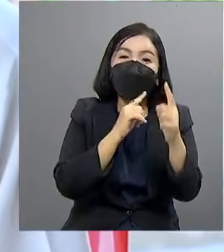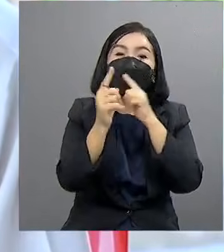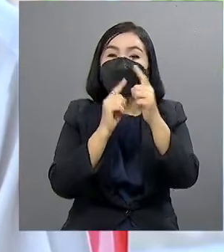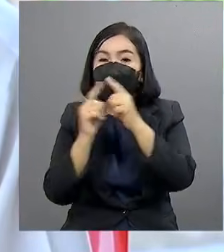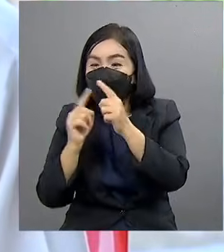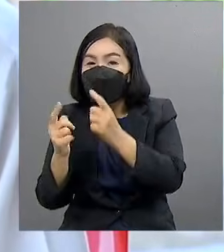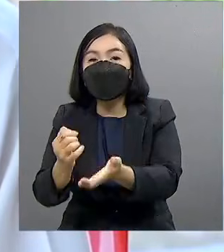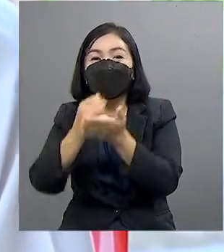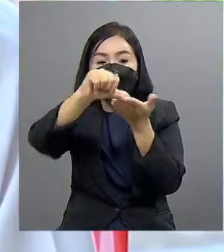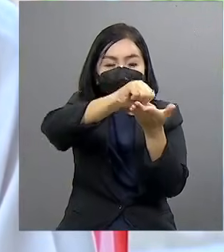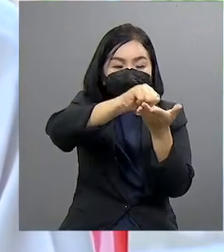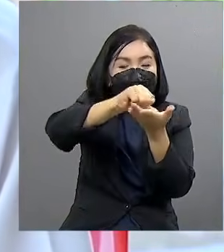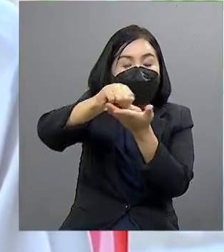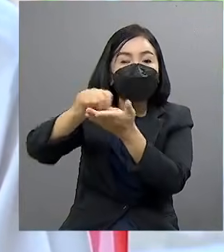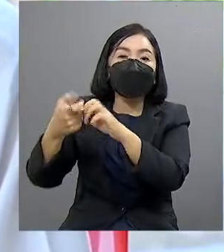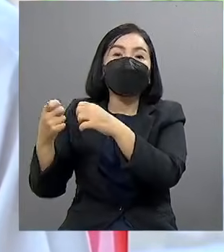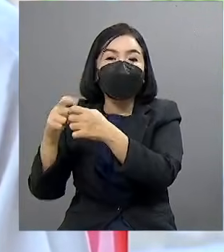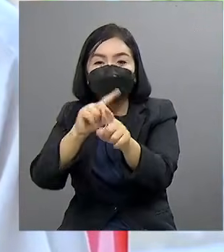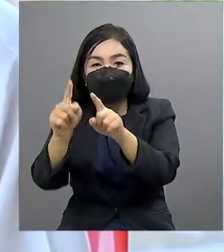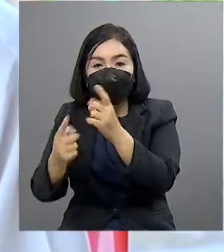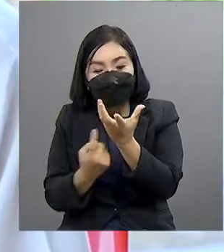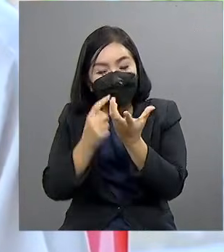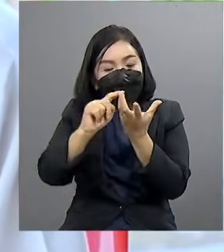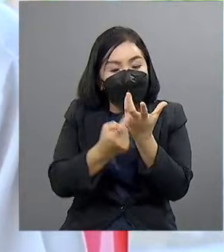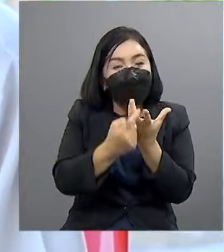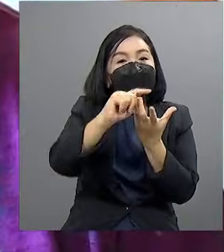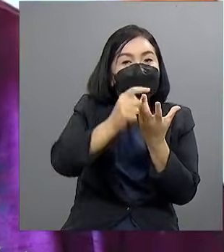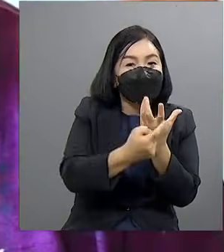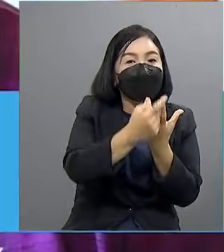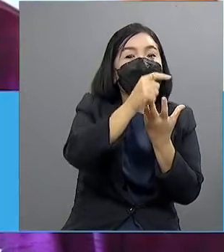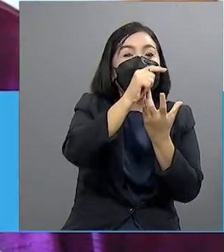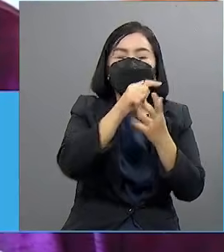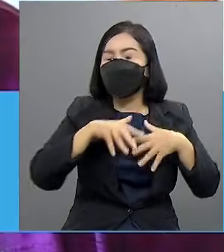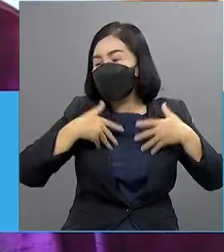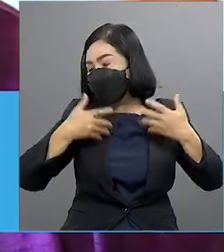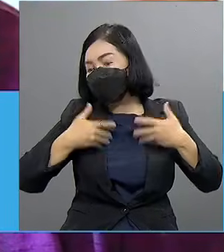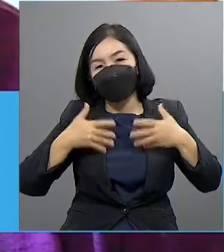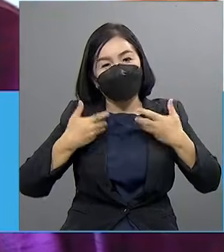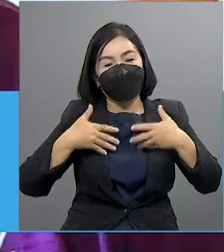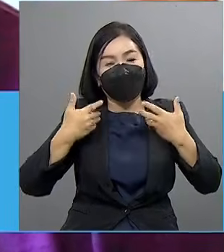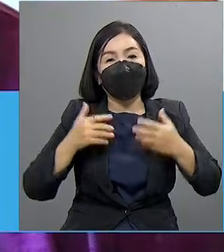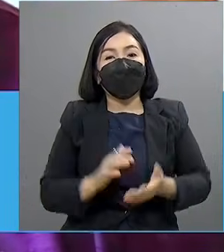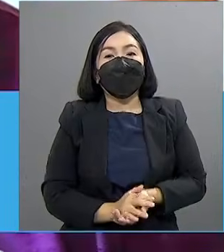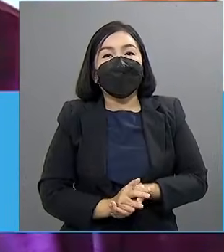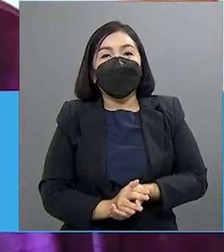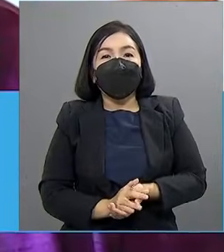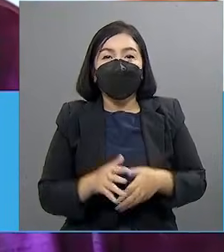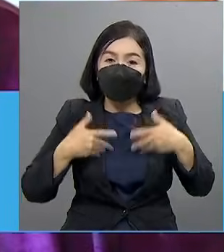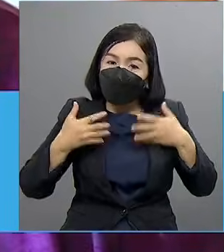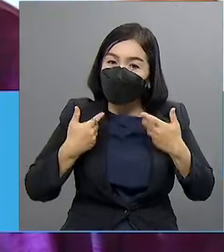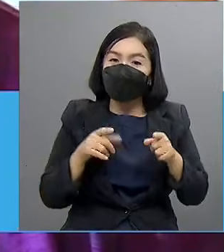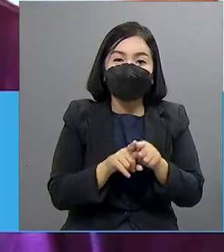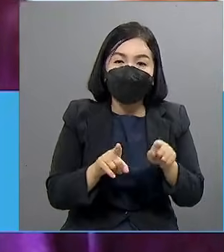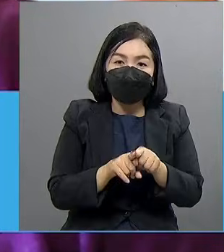ขอยู่นี่แหละสารทิพย์เข้ากับถามเดียวม้วน มีแต่ม้วนหลังเนี่ยกันพากันเปิด